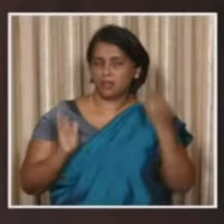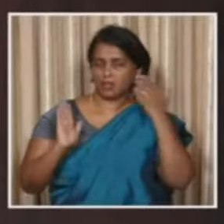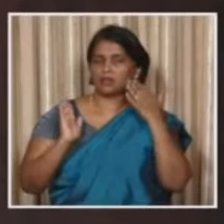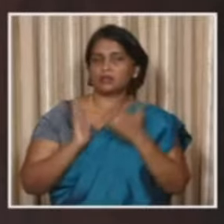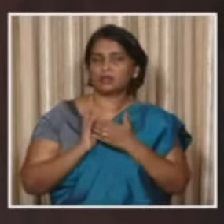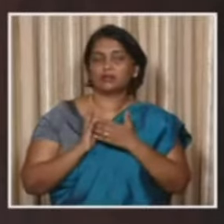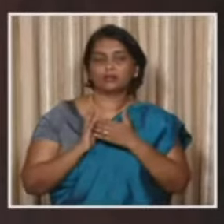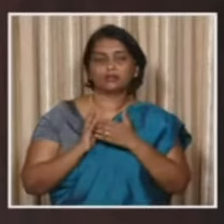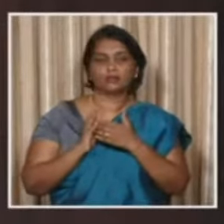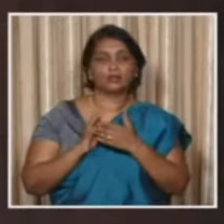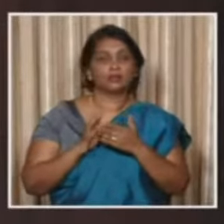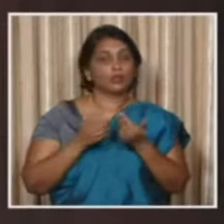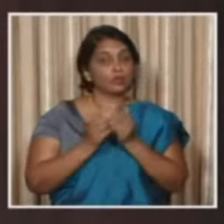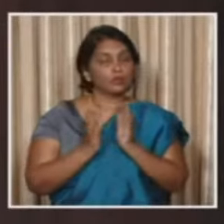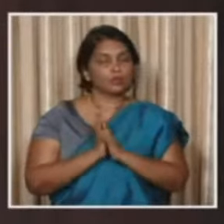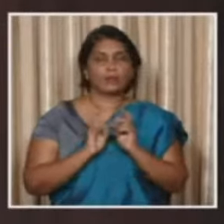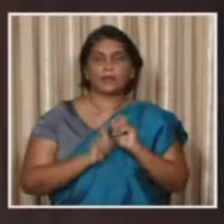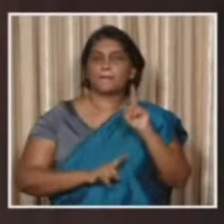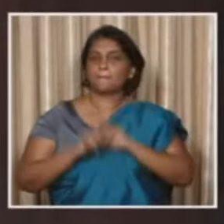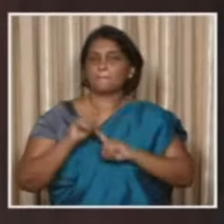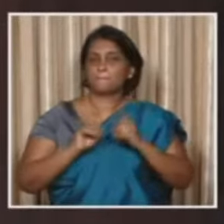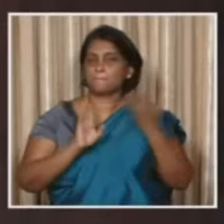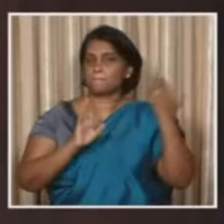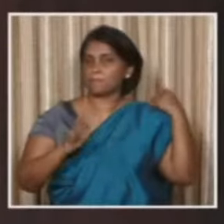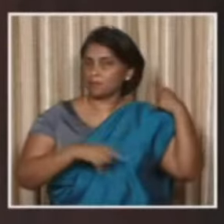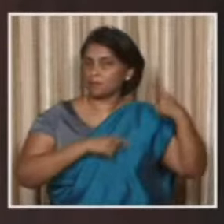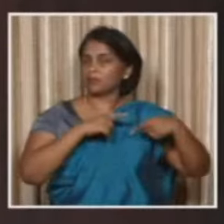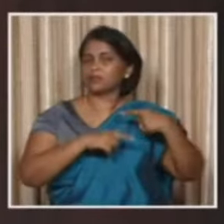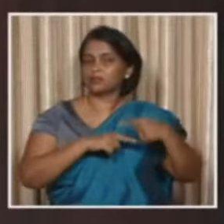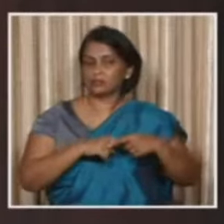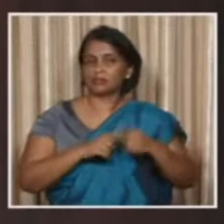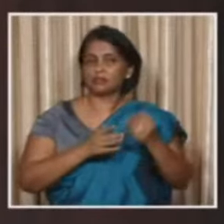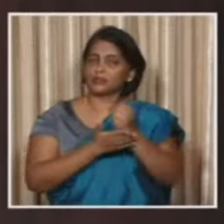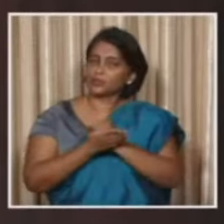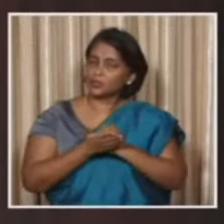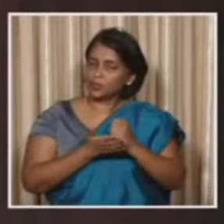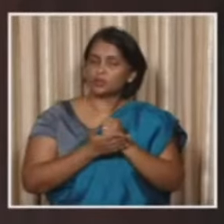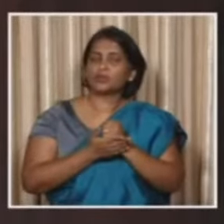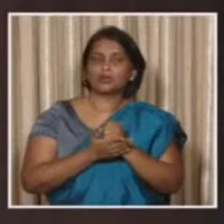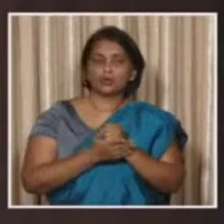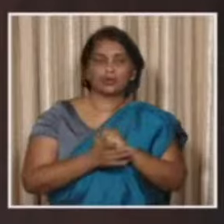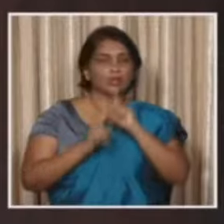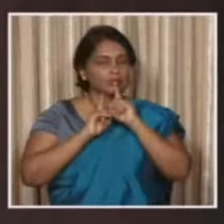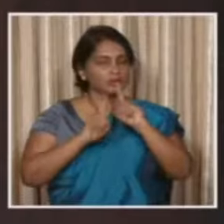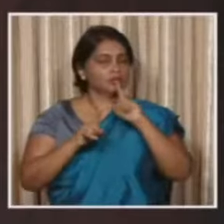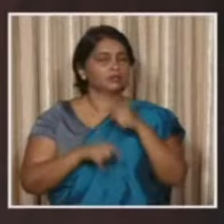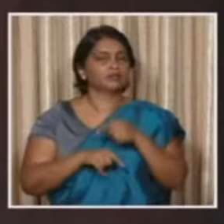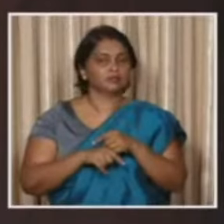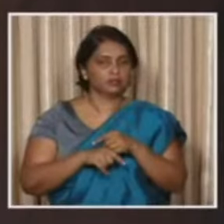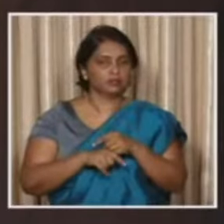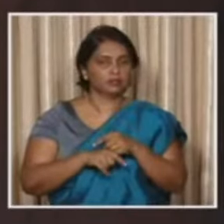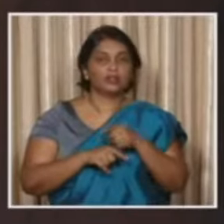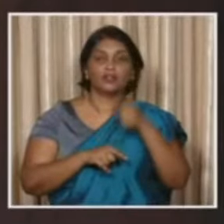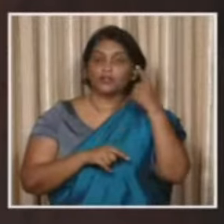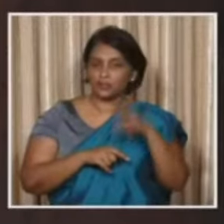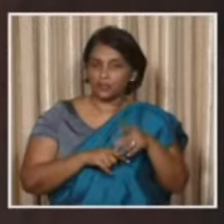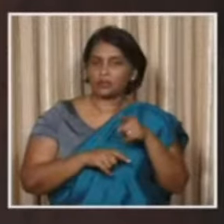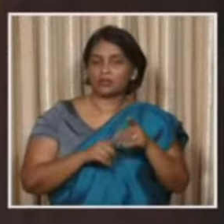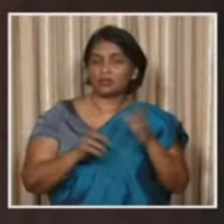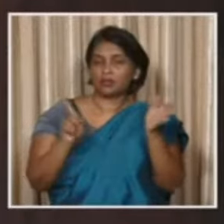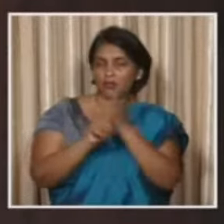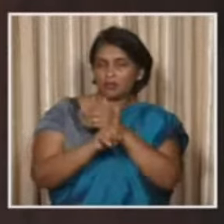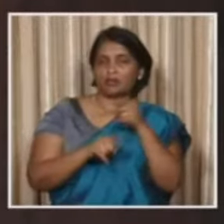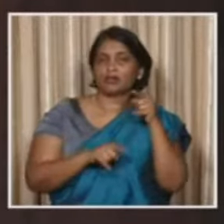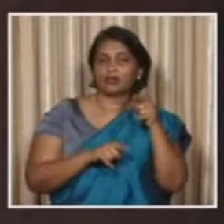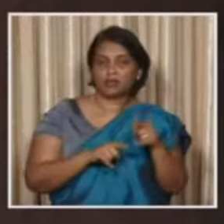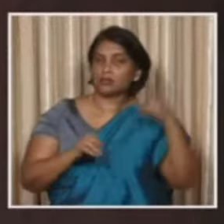yatar dia, tamai mei parlimen teh, pau kia dawas dekat tuh nema, mulu mei pilihan tuh nema parlimen tuh atuh, ini sah, ini kawahannya, itu